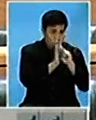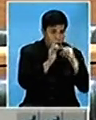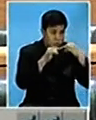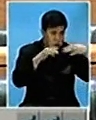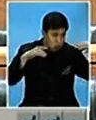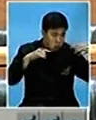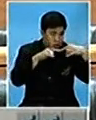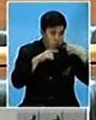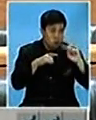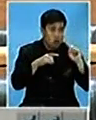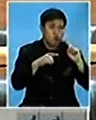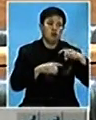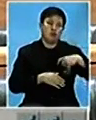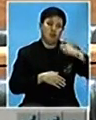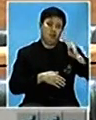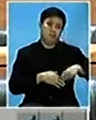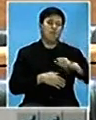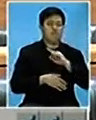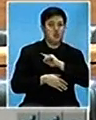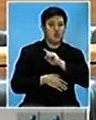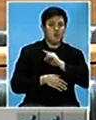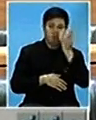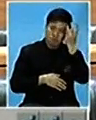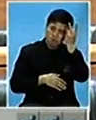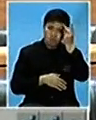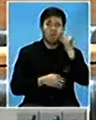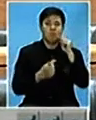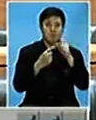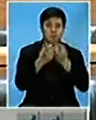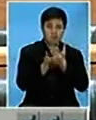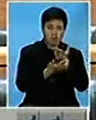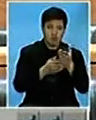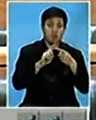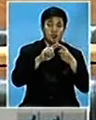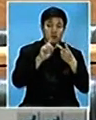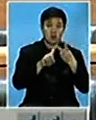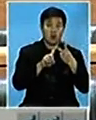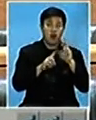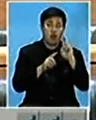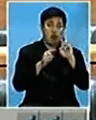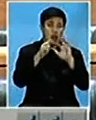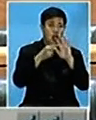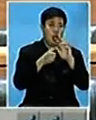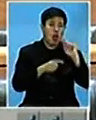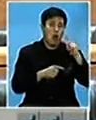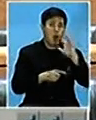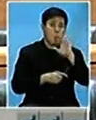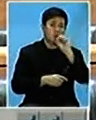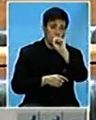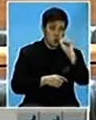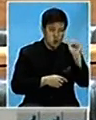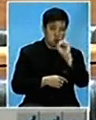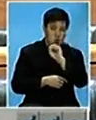ฉัยศาลรัฐธรรมนูญมีอำนาจในการพิจารณาร่างข้อบังคับส.ส.ส.ว.หรือรัฐสภาเราจ